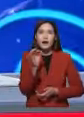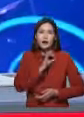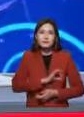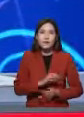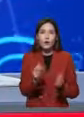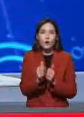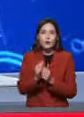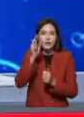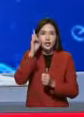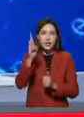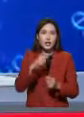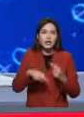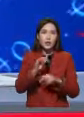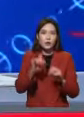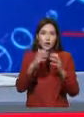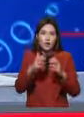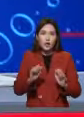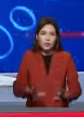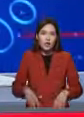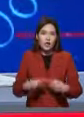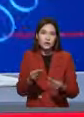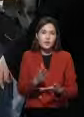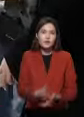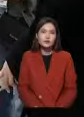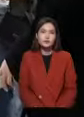көрші елдердің нарықтарын зерттеуге мүмкіндік алды.